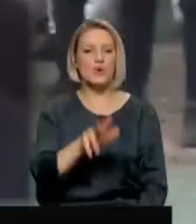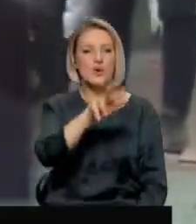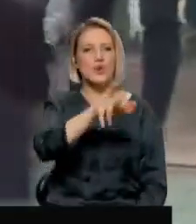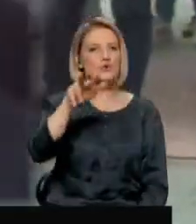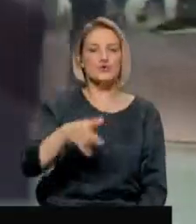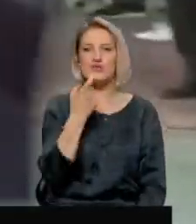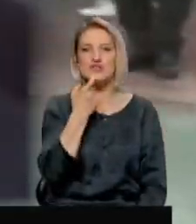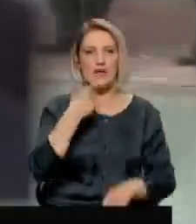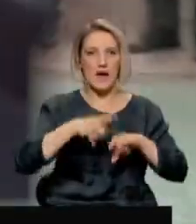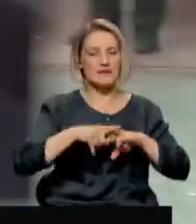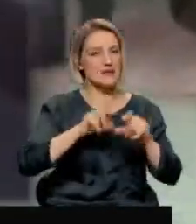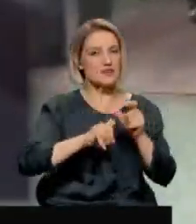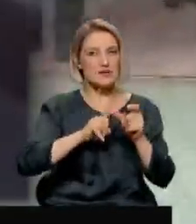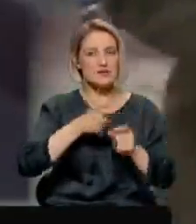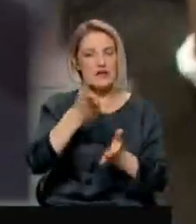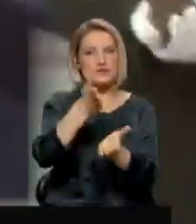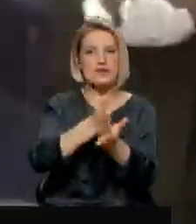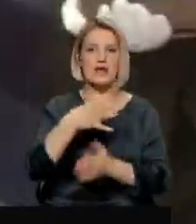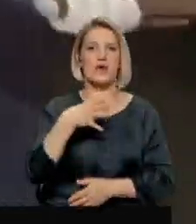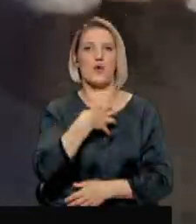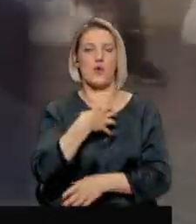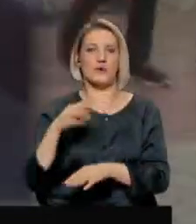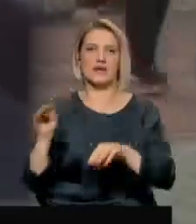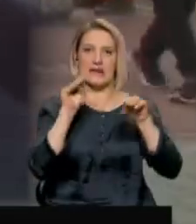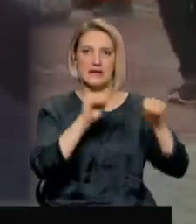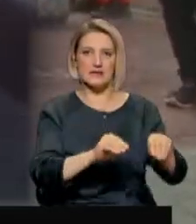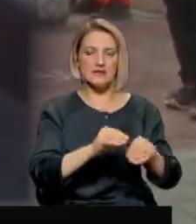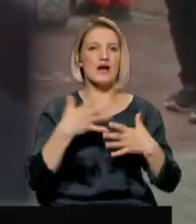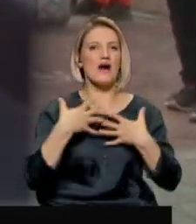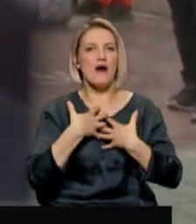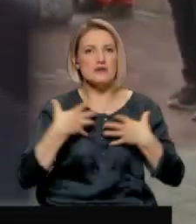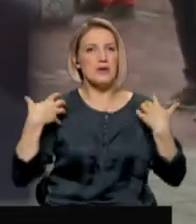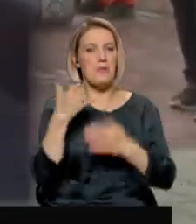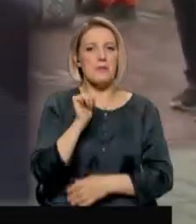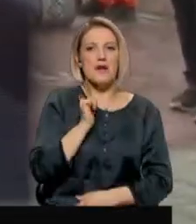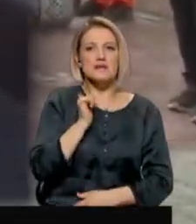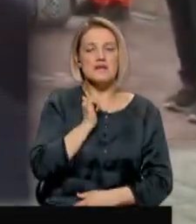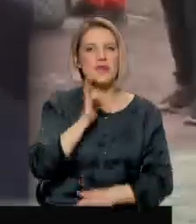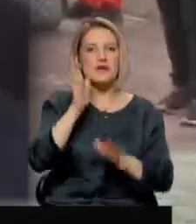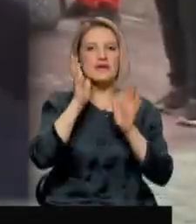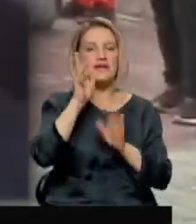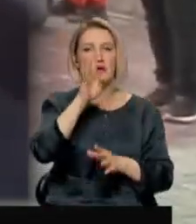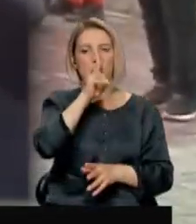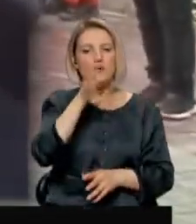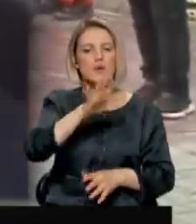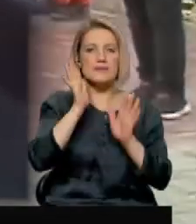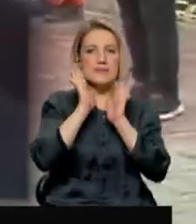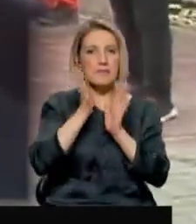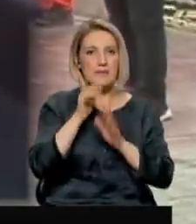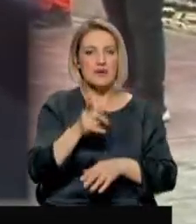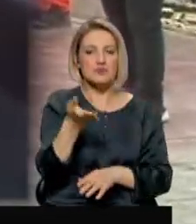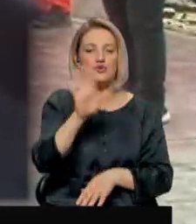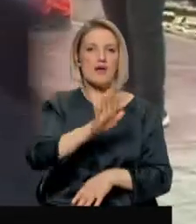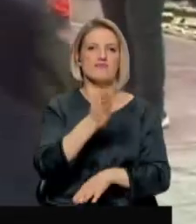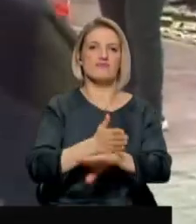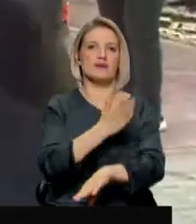33 yaşındaki Hasan Çatal'ın naaşı Konya Ilgın'a getirildi. Kahraman asker ikindi namazı sonrası düzenlenen törenle